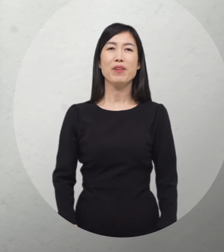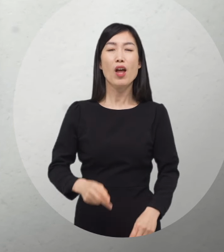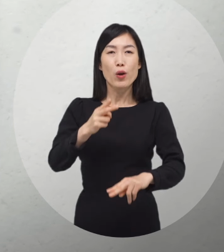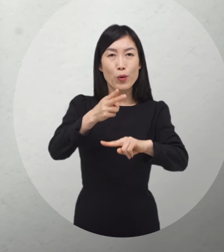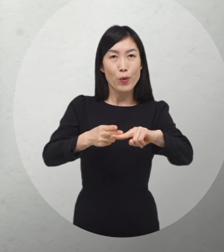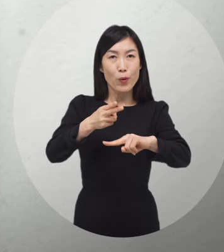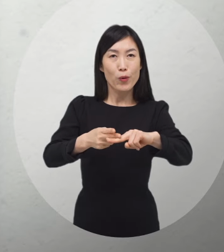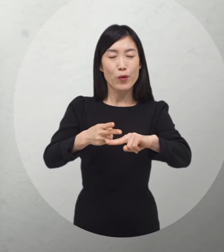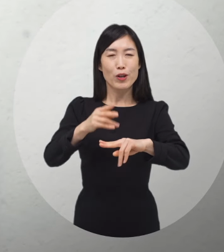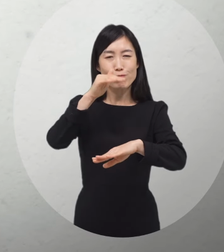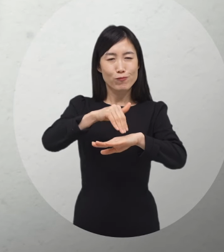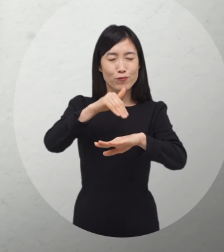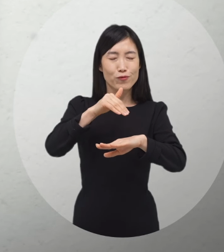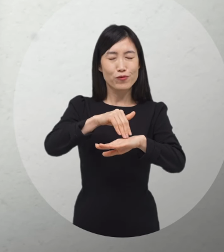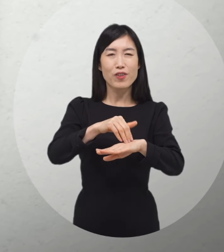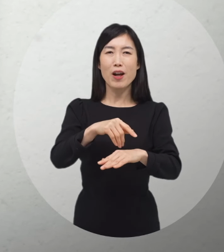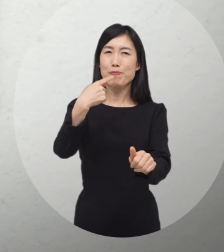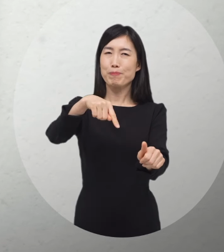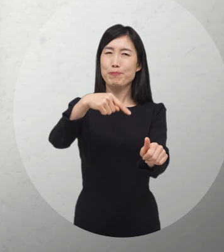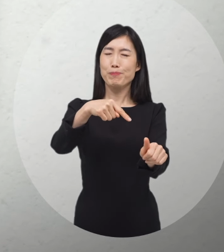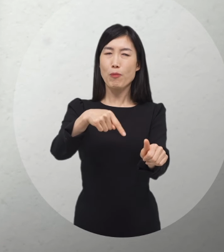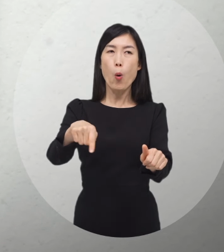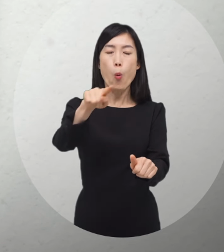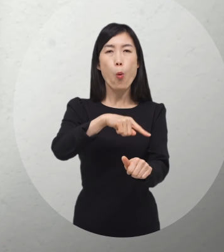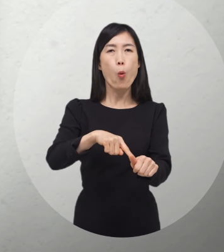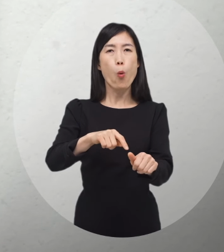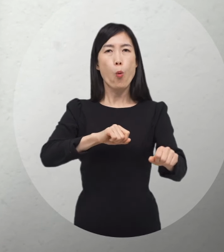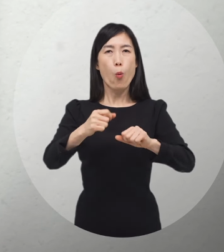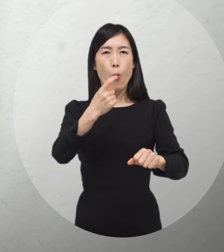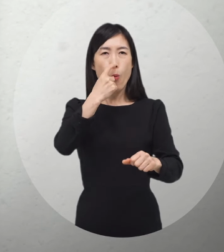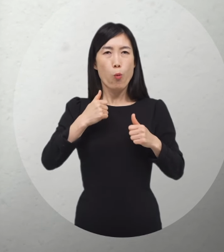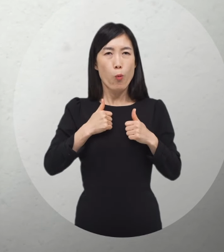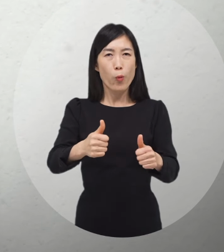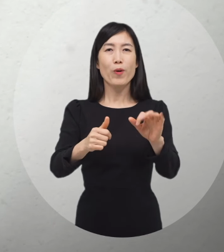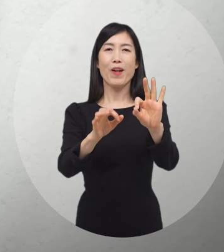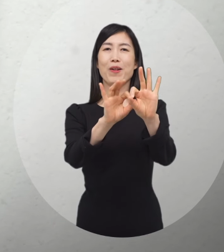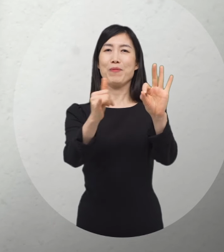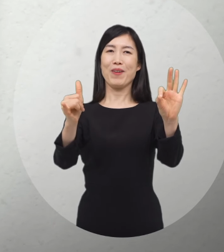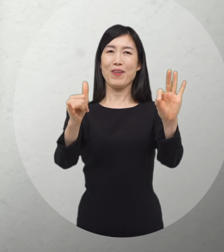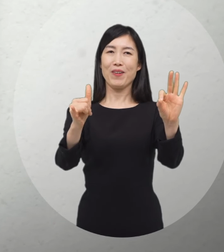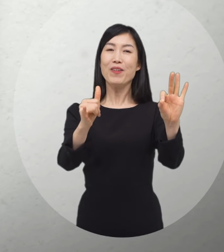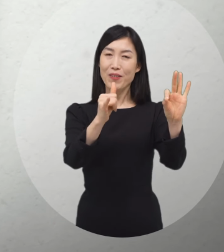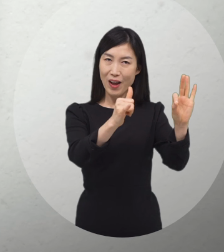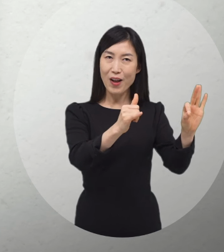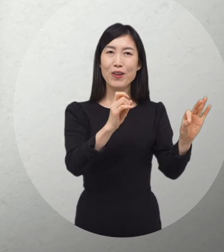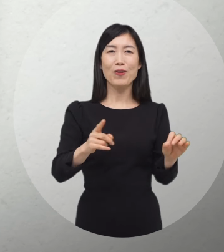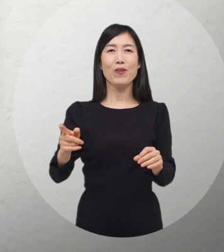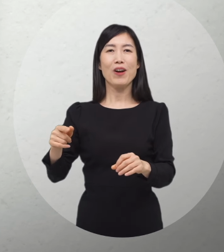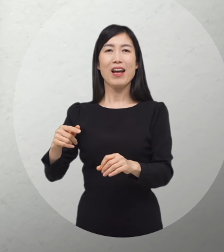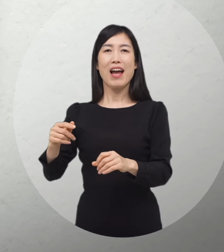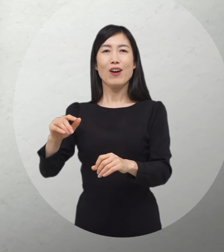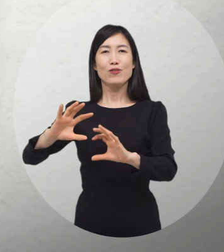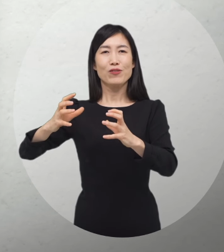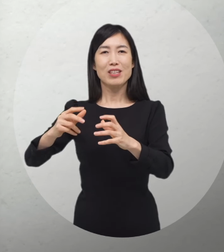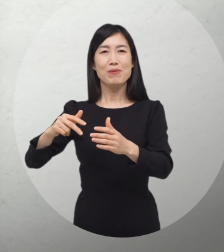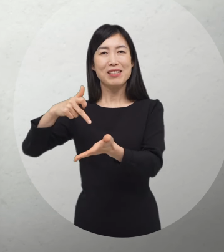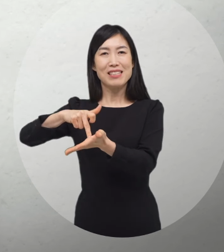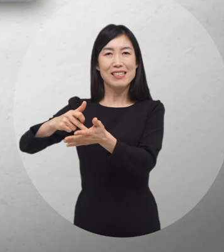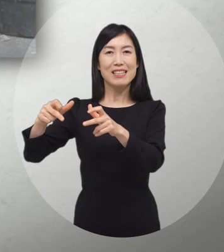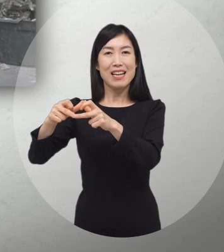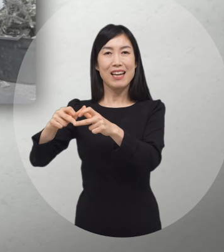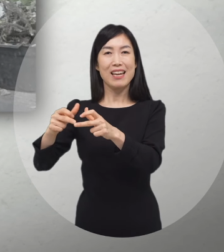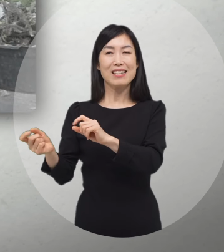요리 훈련 수료생 중 활발히 활동한 10명과 사업 수행 기관인 국립지체장애인 사회재활센터